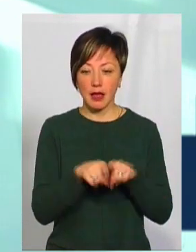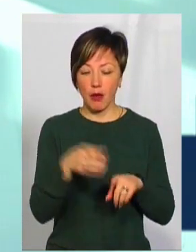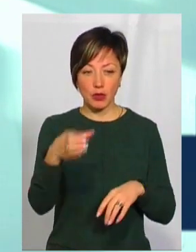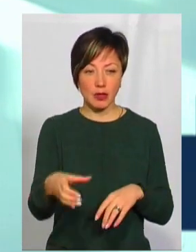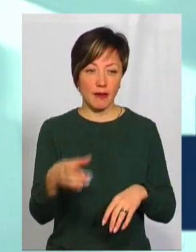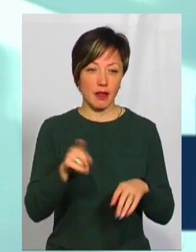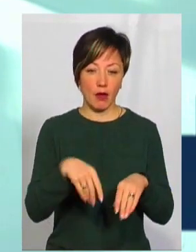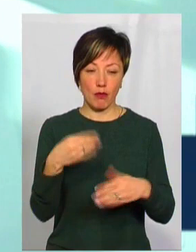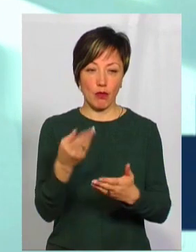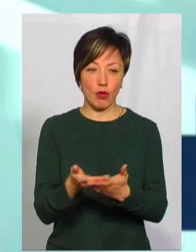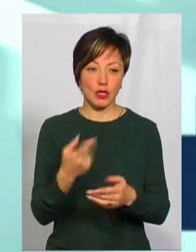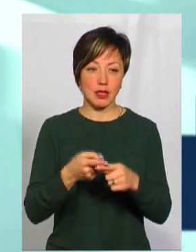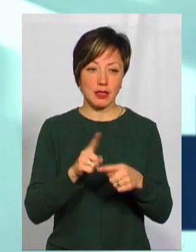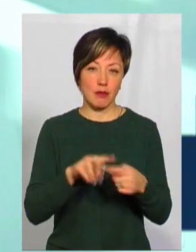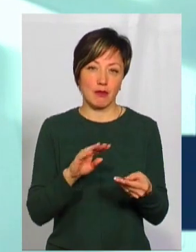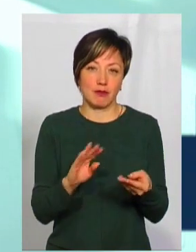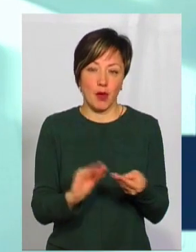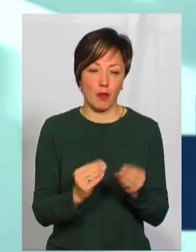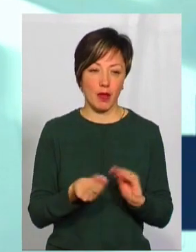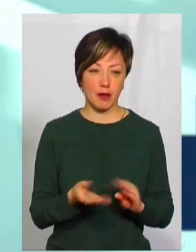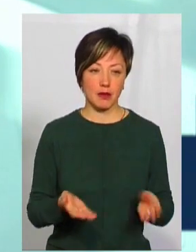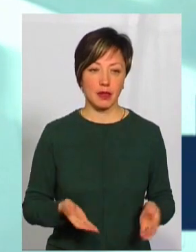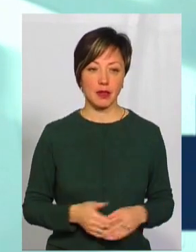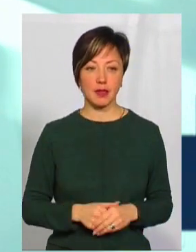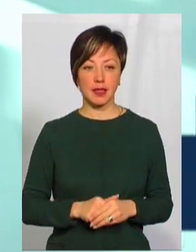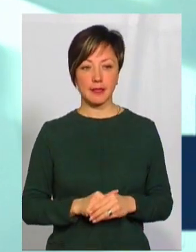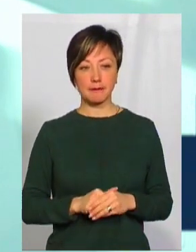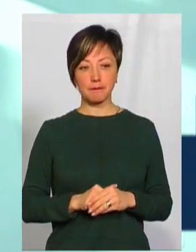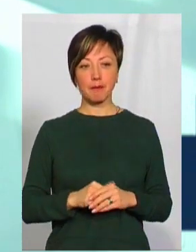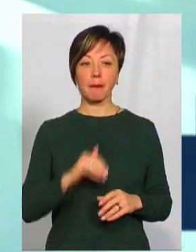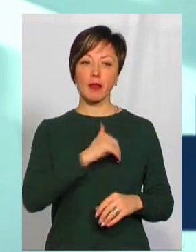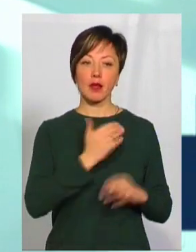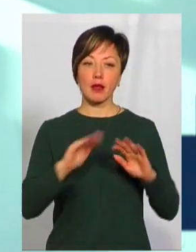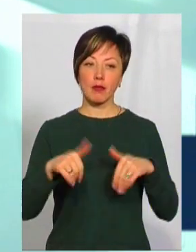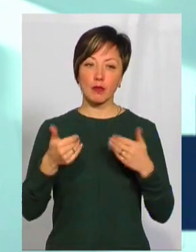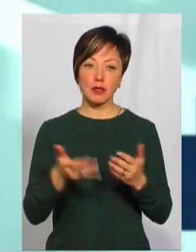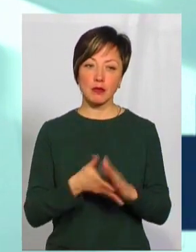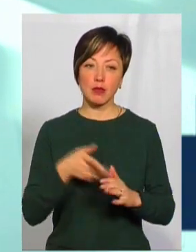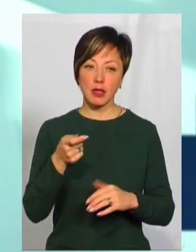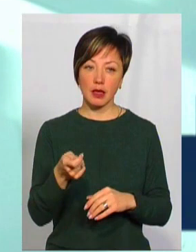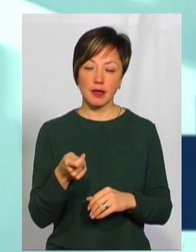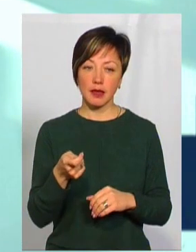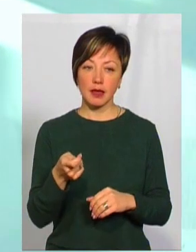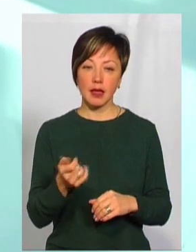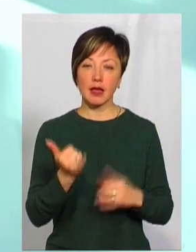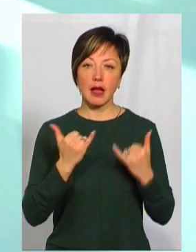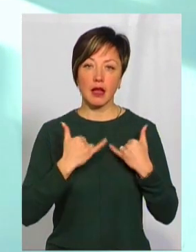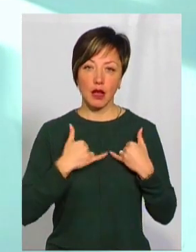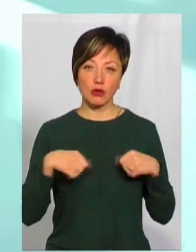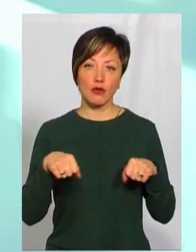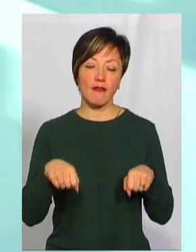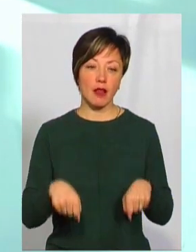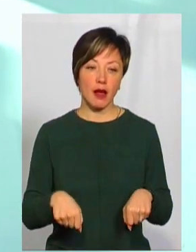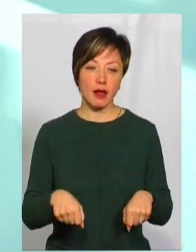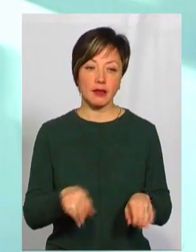поставили, не так положили. Для нас це вже проблема. Я хотіла таку пропозицію якби подати, ну, для нашої